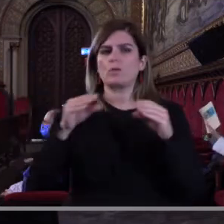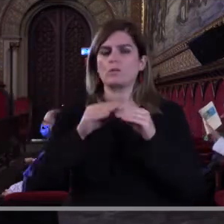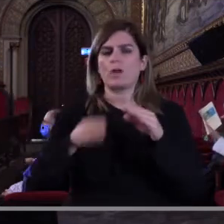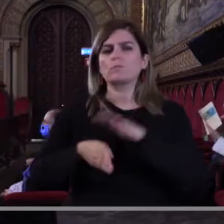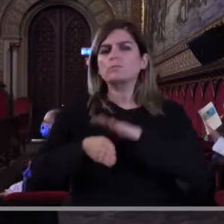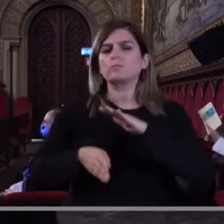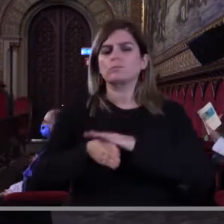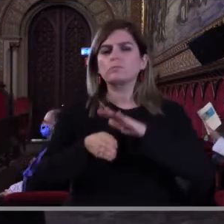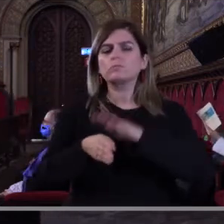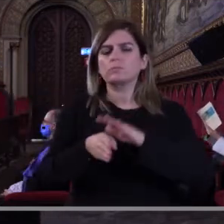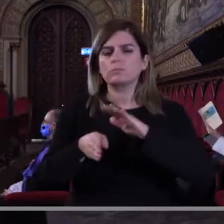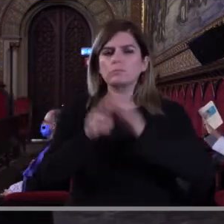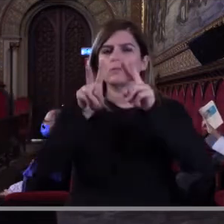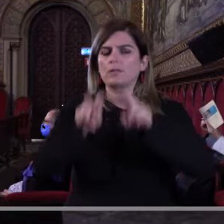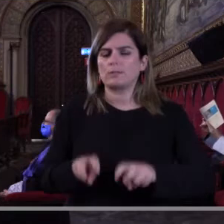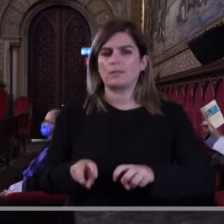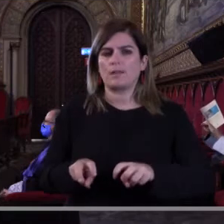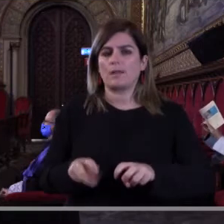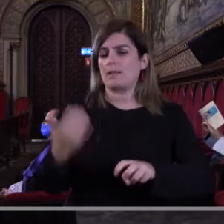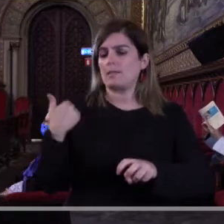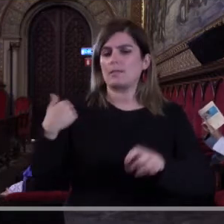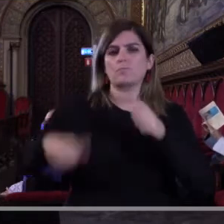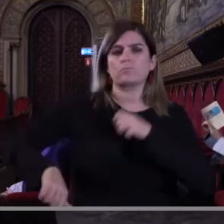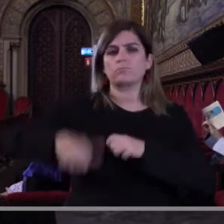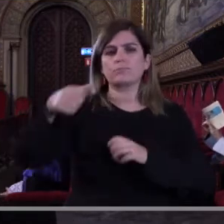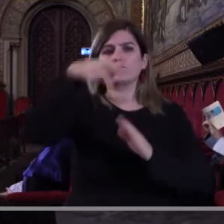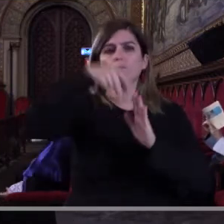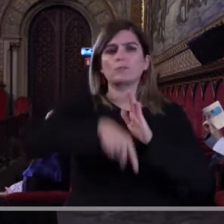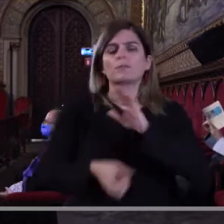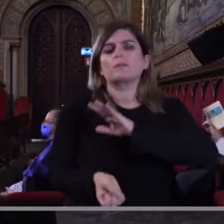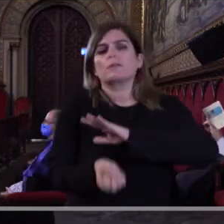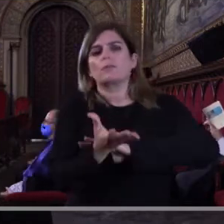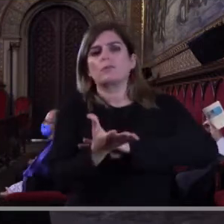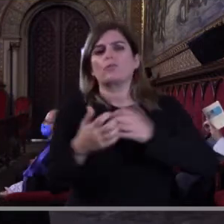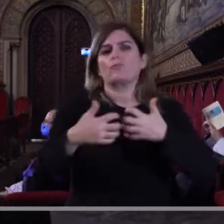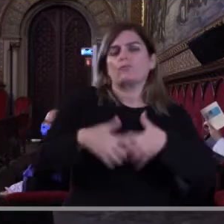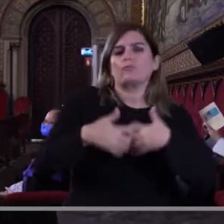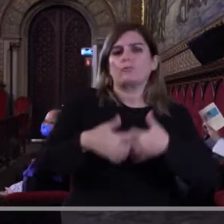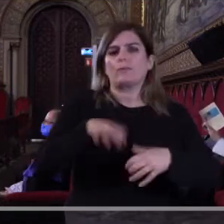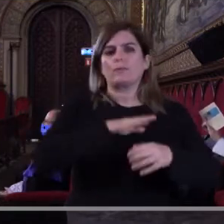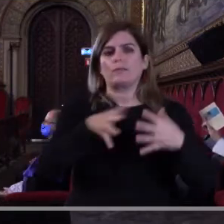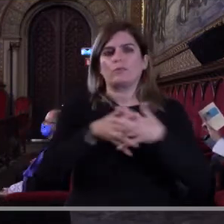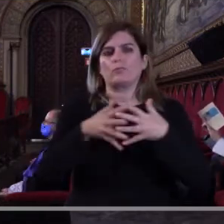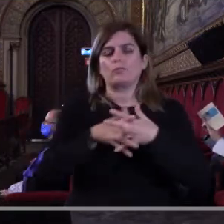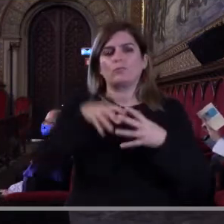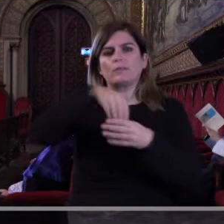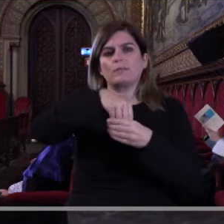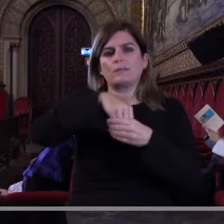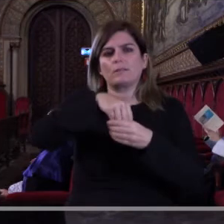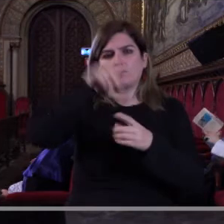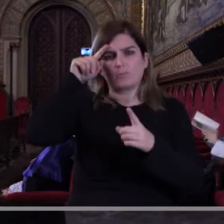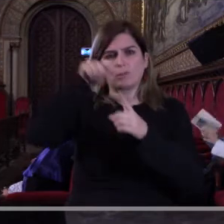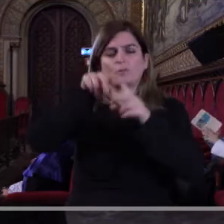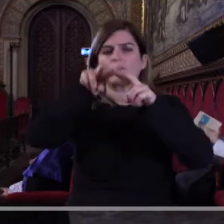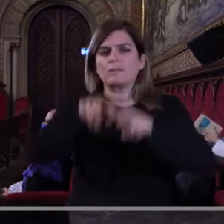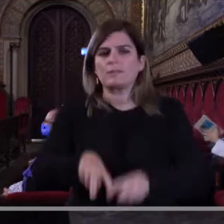intensiva en recerca i ha aprovat la normativa de creació i funcionament de les estructures internes de recerca